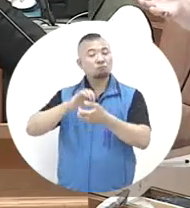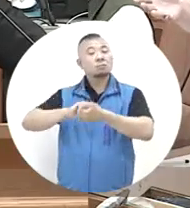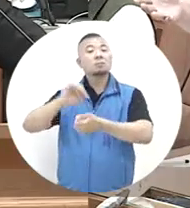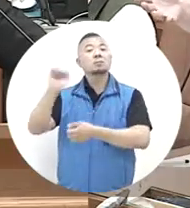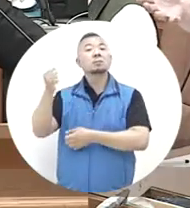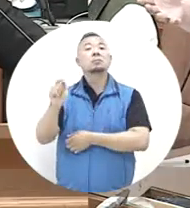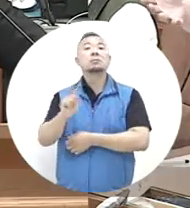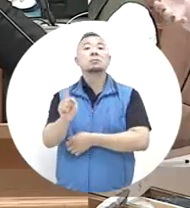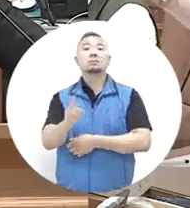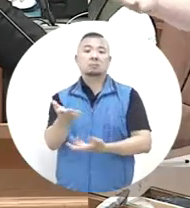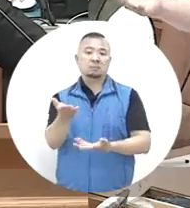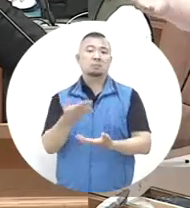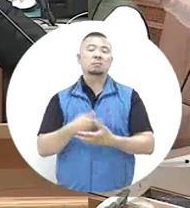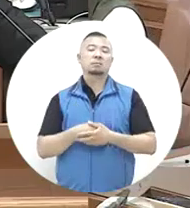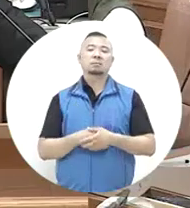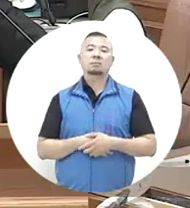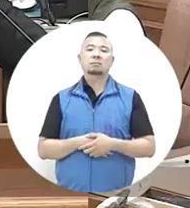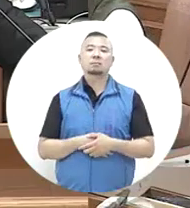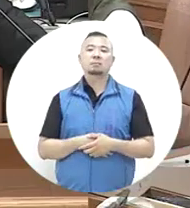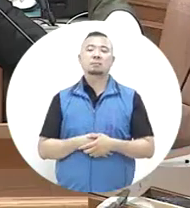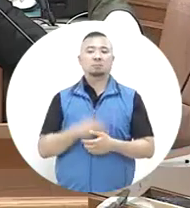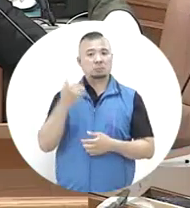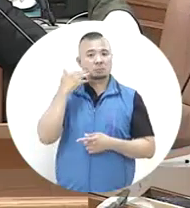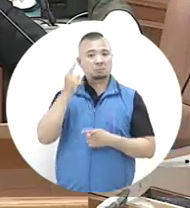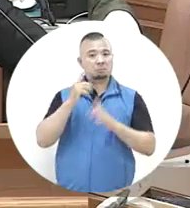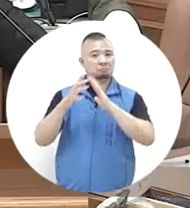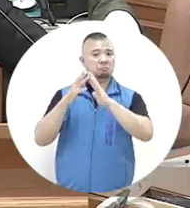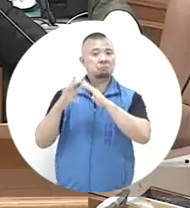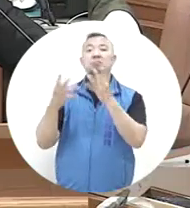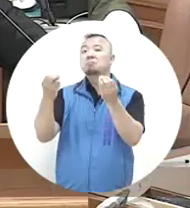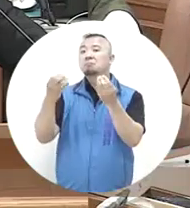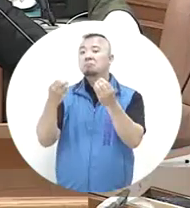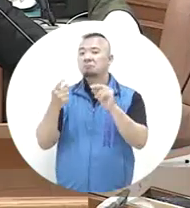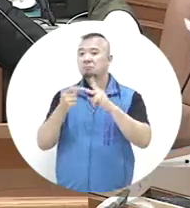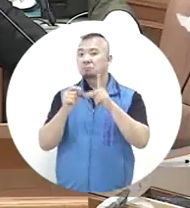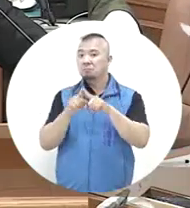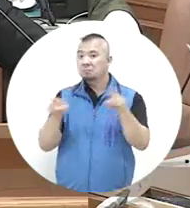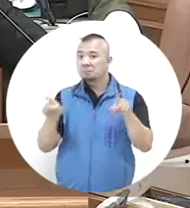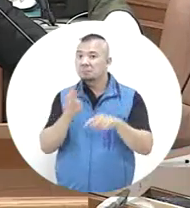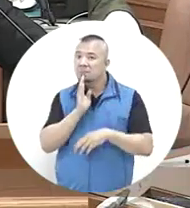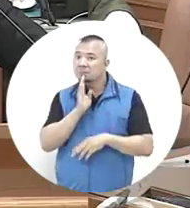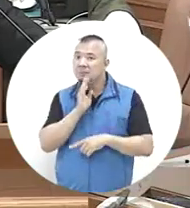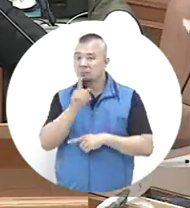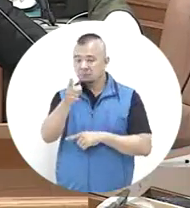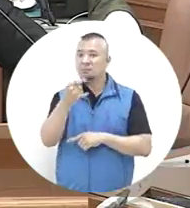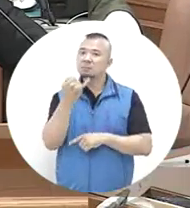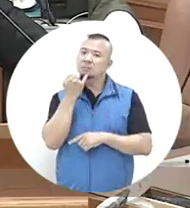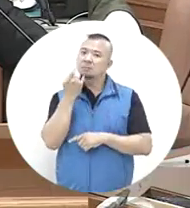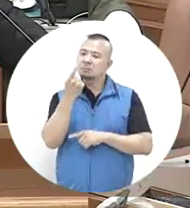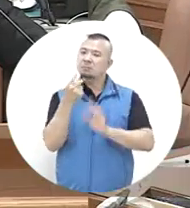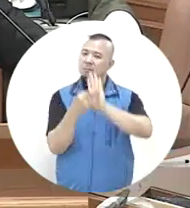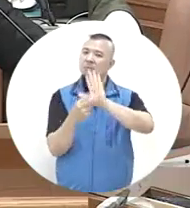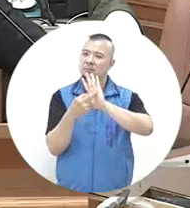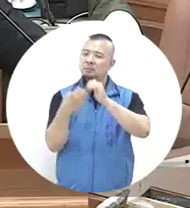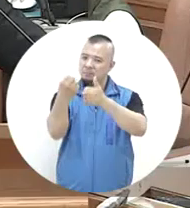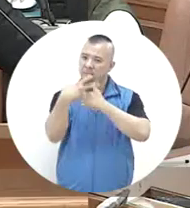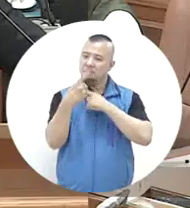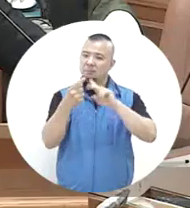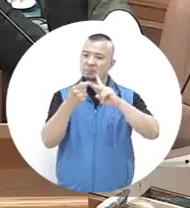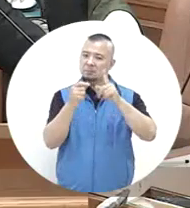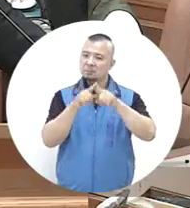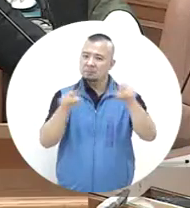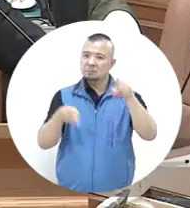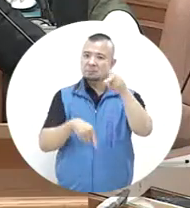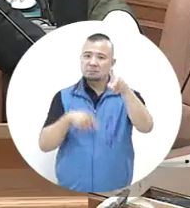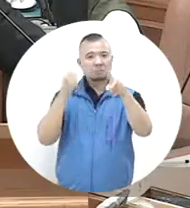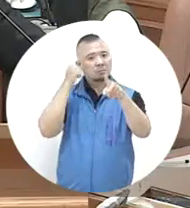平？因为如果说没有战事，就是要和平嘛，对不对？你也当讲者吧，你对和平的定义？ 和平就